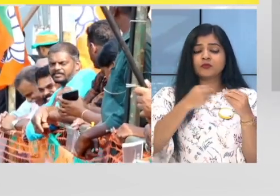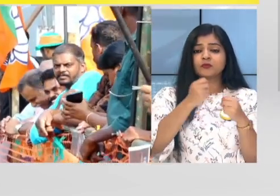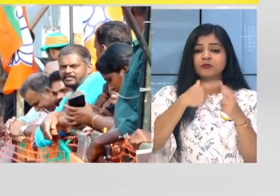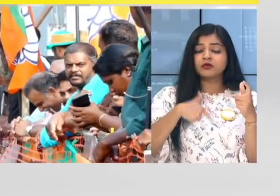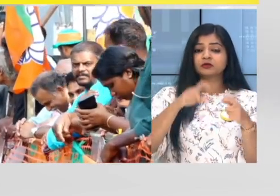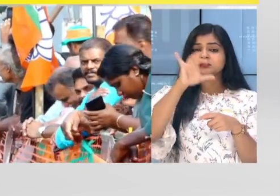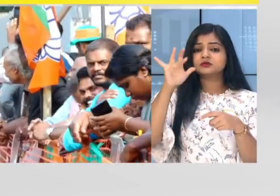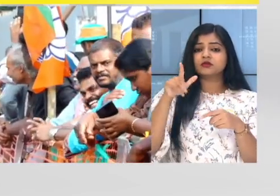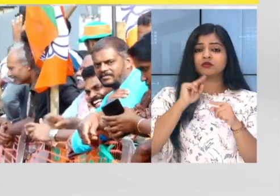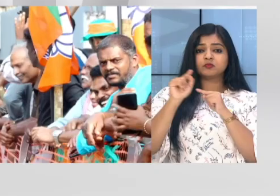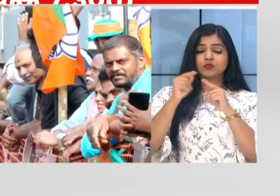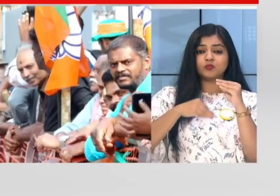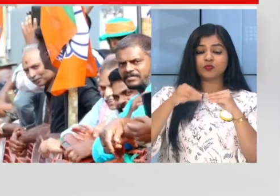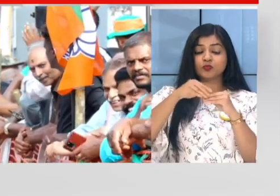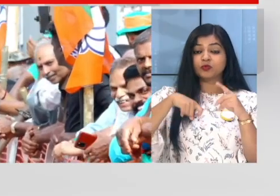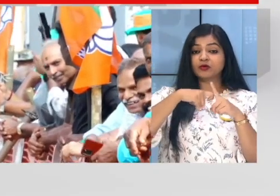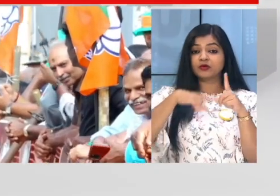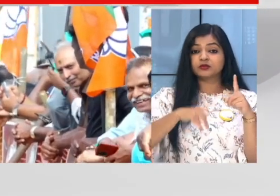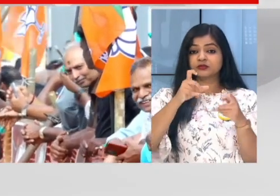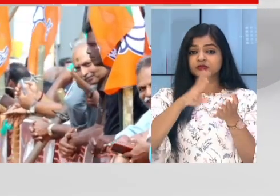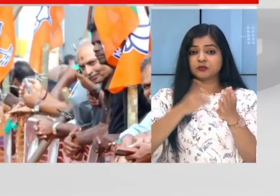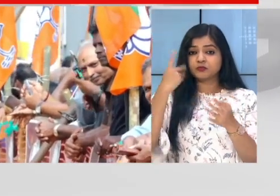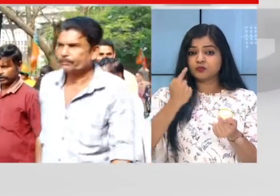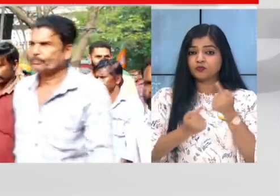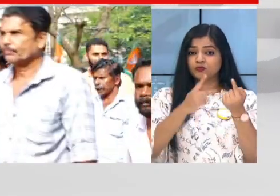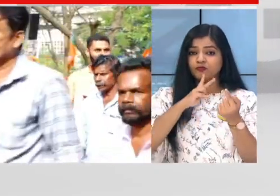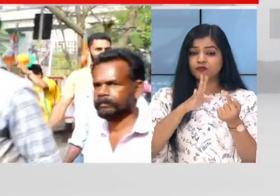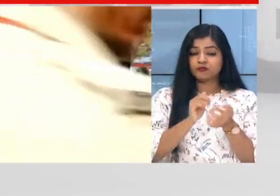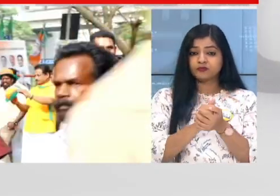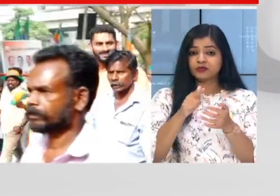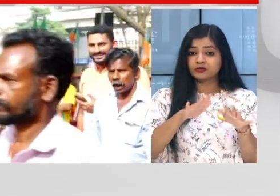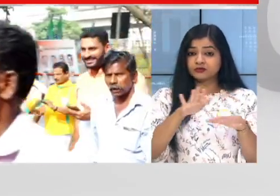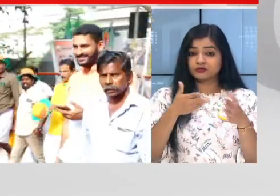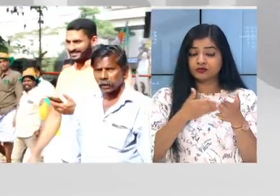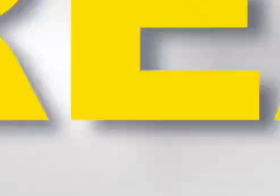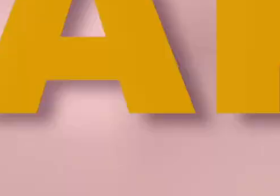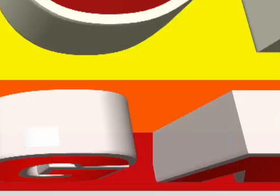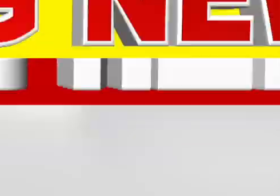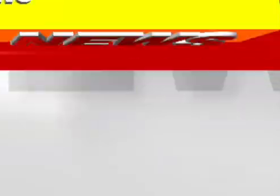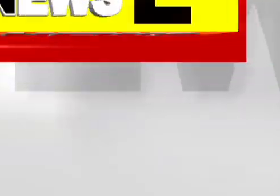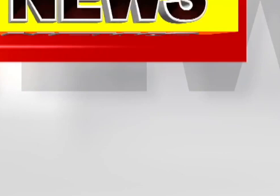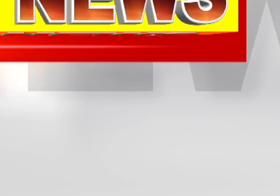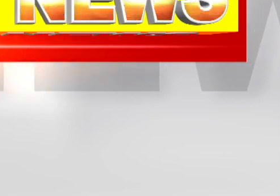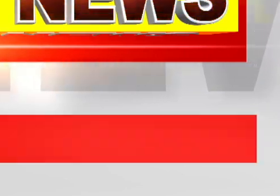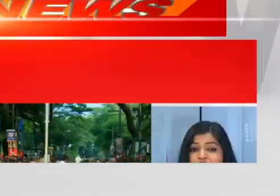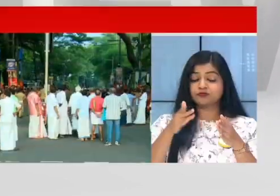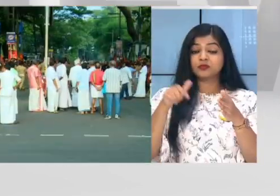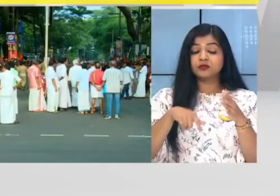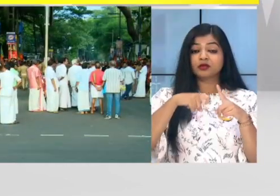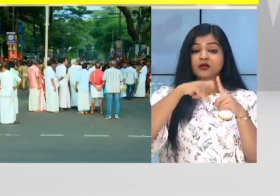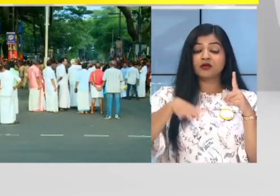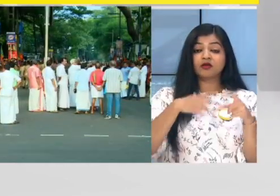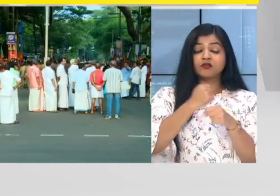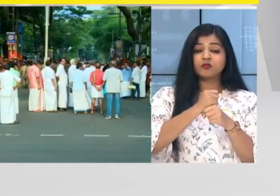കേരളത്തിലെ നേതാക്കൾ, മുഖ്യമന്ത്രി അടക്കമുള്ളവർ ഉന്നയിച്ചു വരികയാണ്. അത്തരമൊരു പശ്ചാത്തലത്തിൽ ഇവിടെ നവകേരള യാത്രയിലൊക്കെ കേരള സർക്കാർ ഉയർത്തിയത്